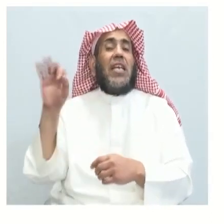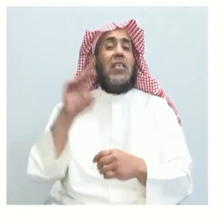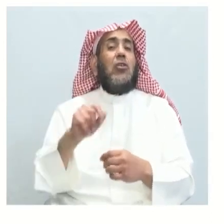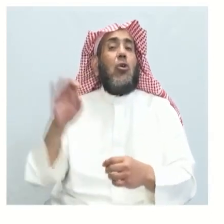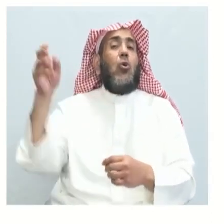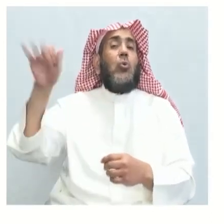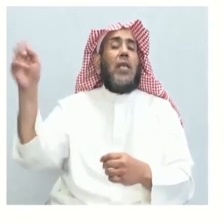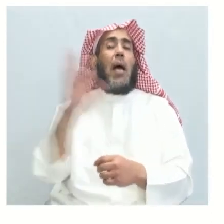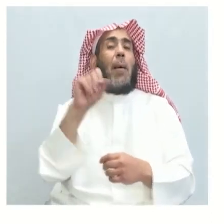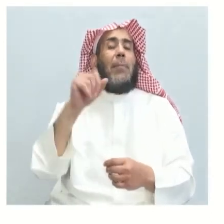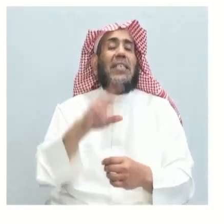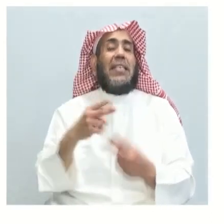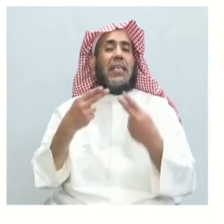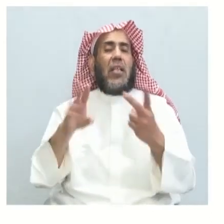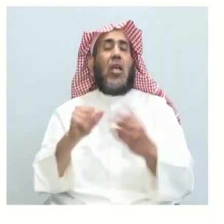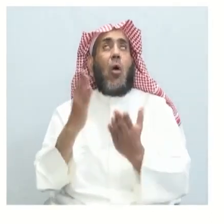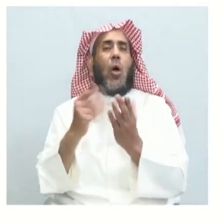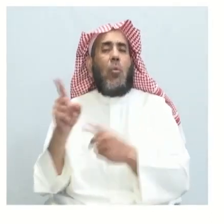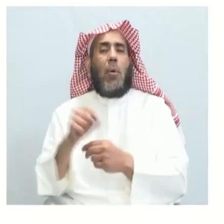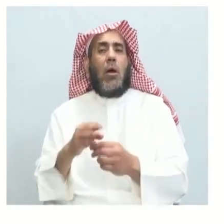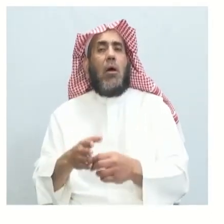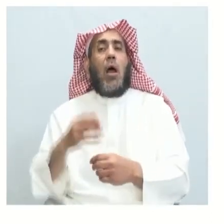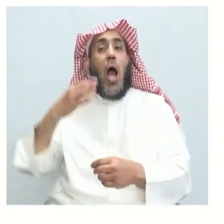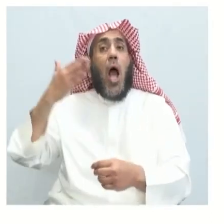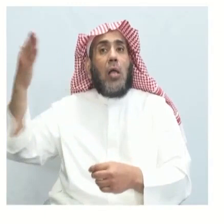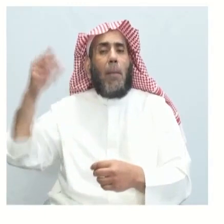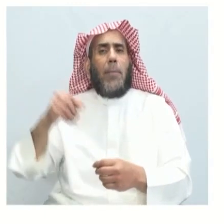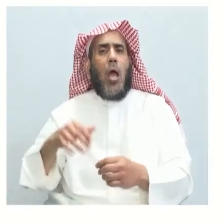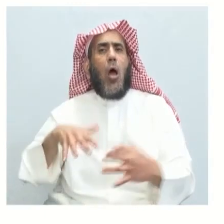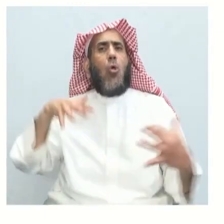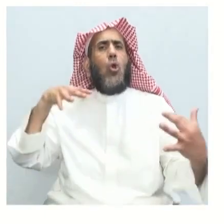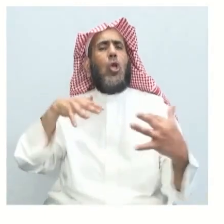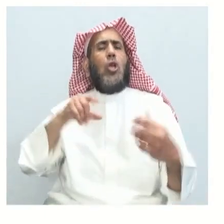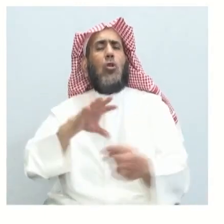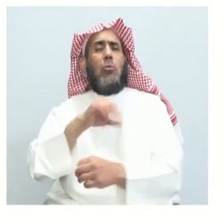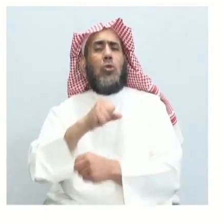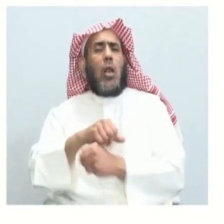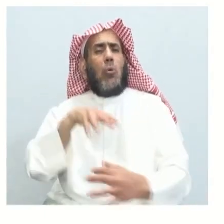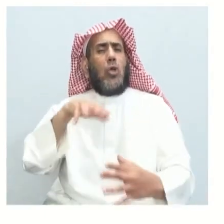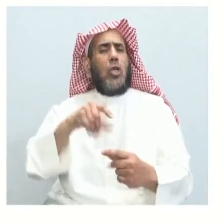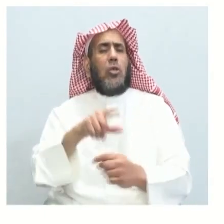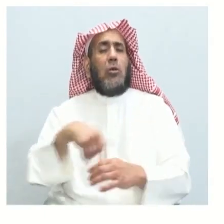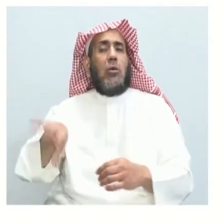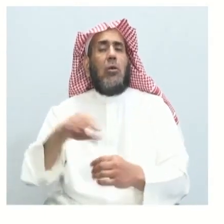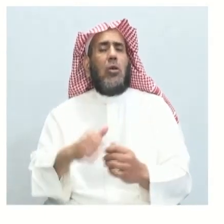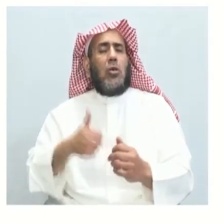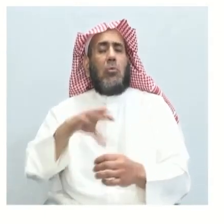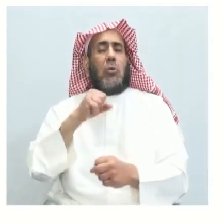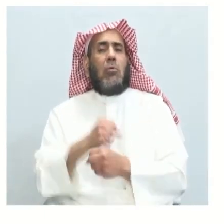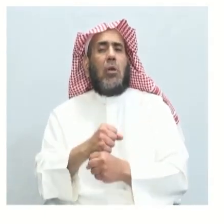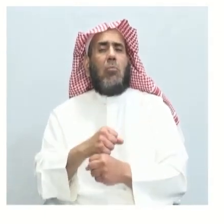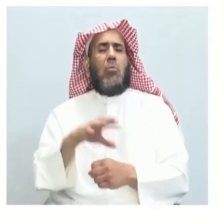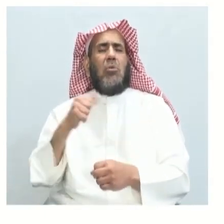زيد رضي الله عنهما طبعا خطب هذا الجيش الذي جهزه النبي عليه الصلاه والسلام ولم يعني يستطع ان